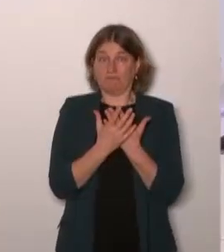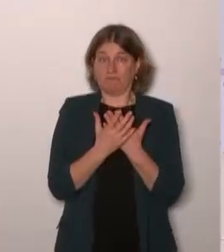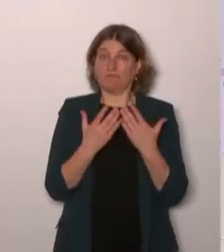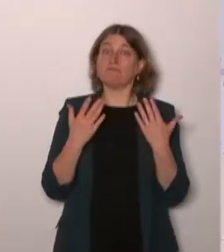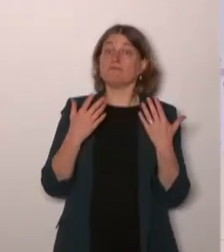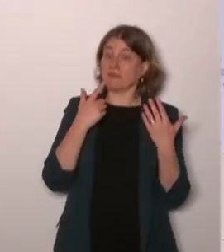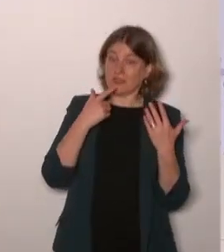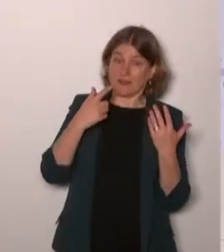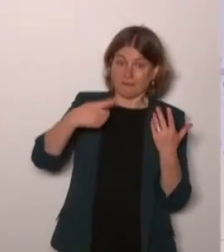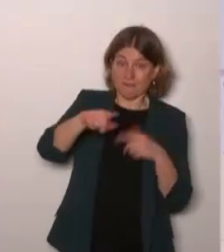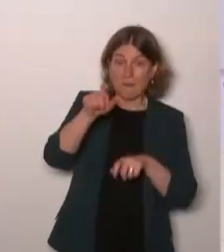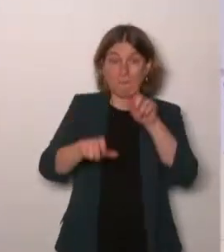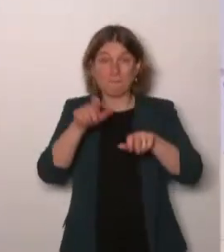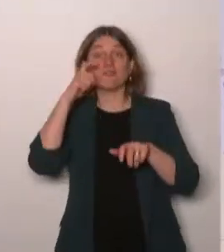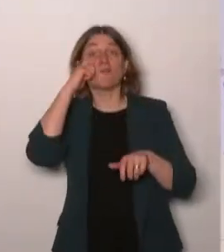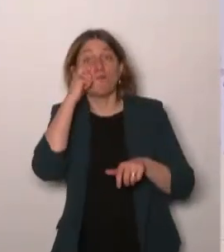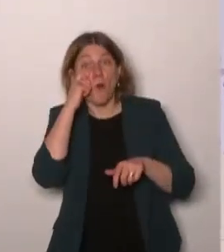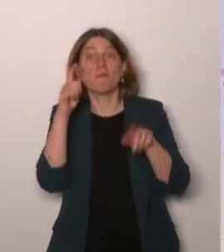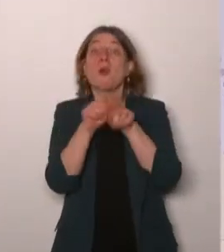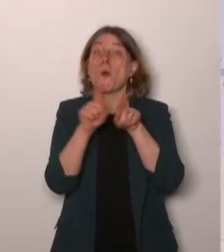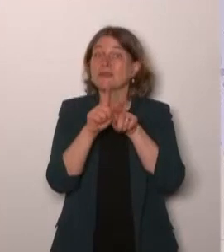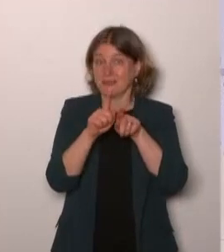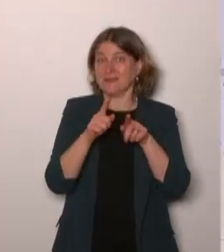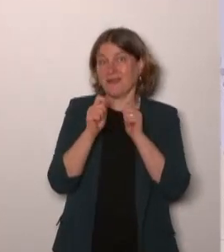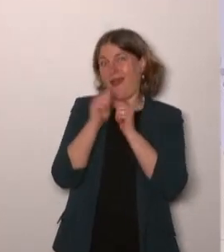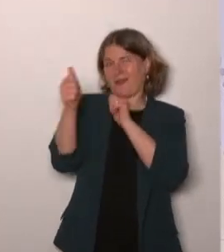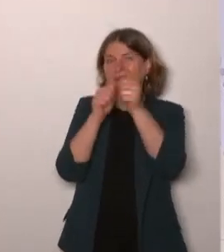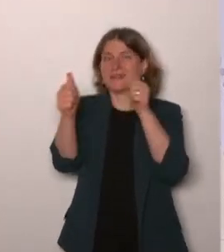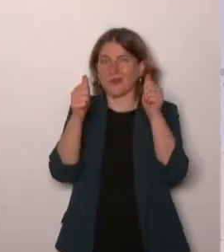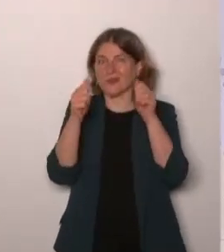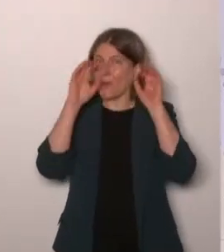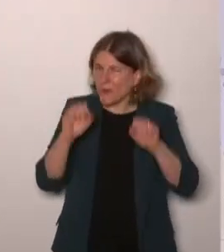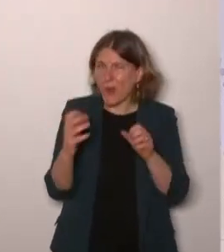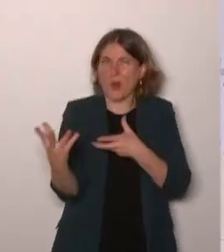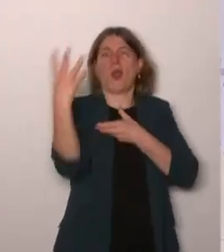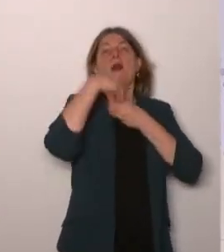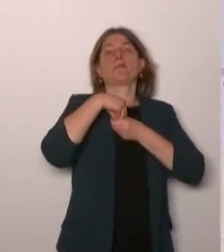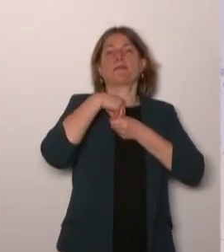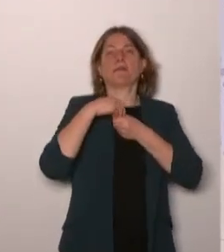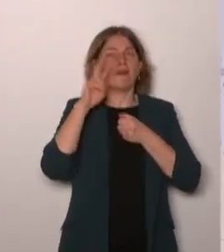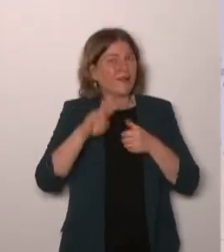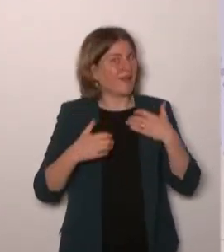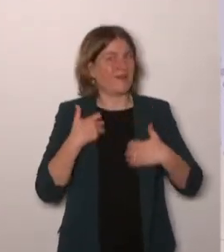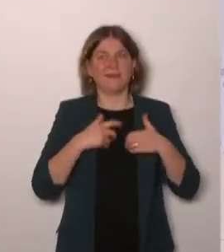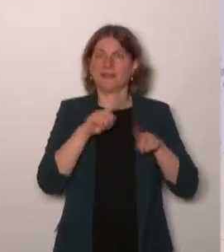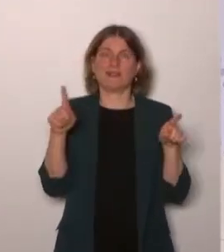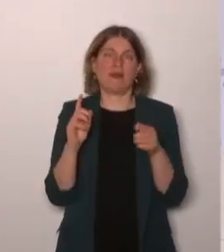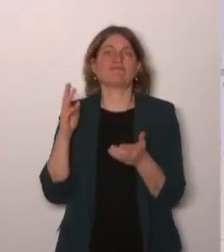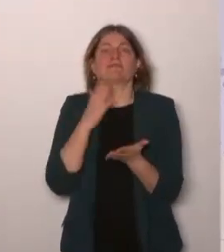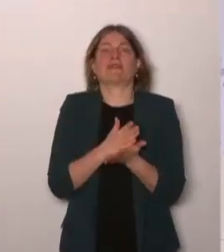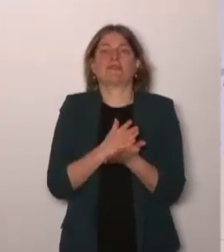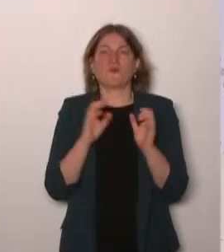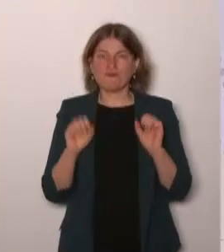connectés et auditoires présents ici, et on vous en remercie encore une fois. Donc n'hésitez pas à intervenir tout du long de